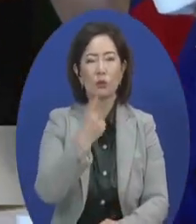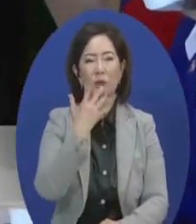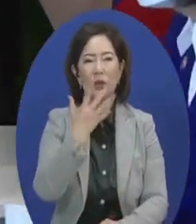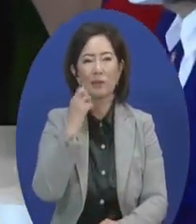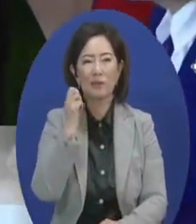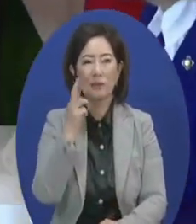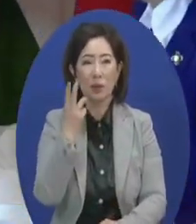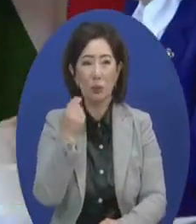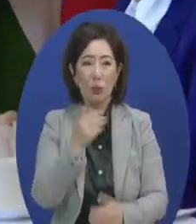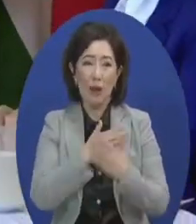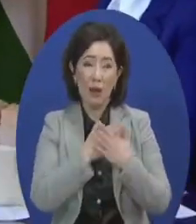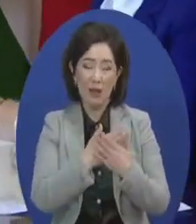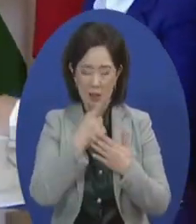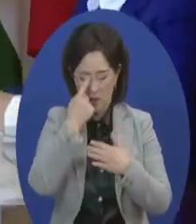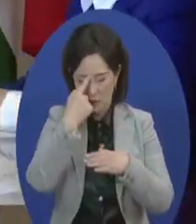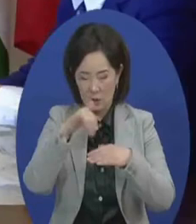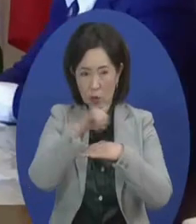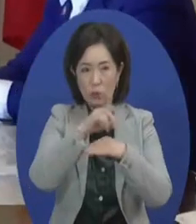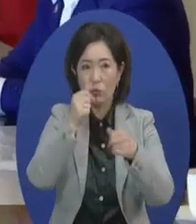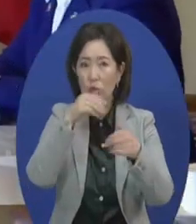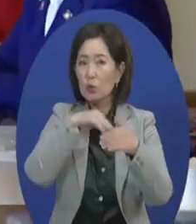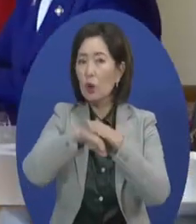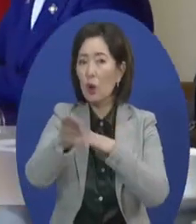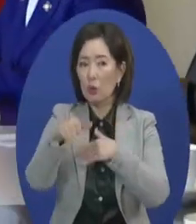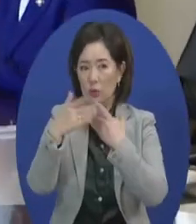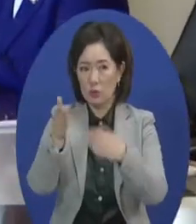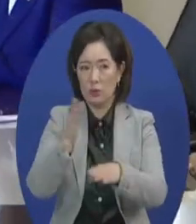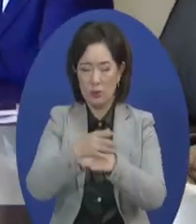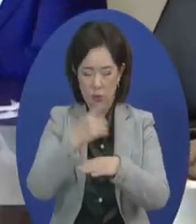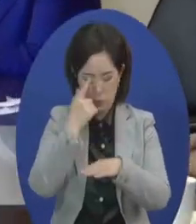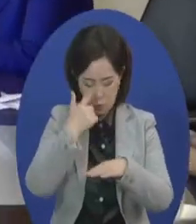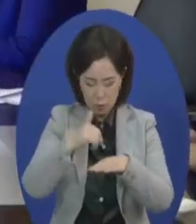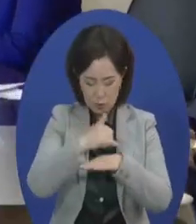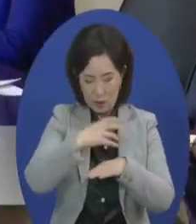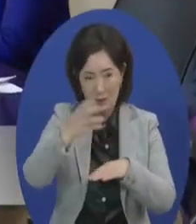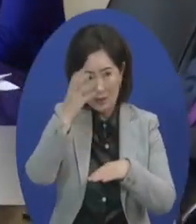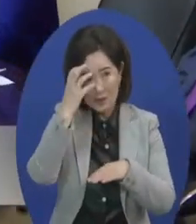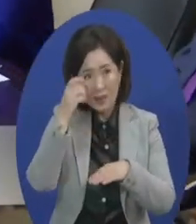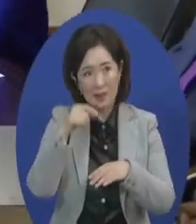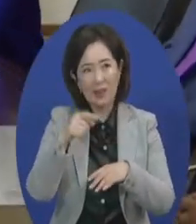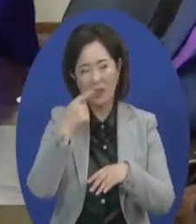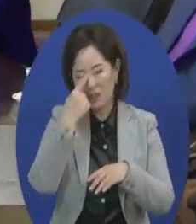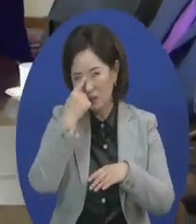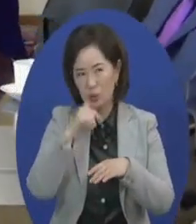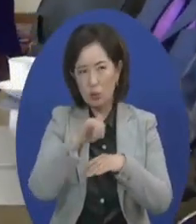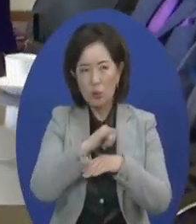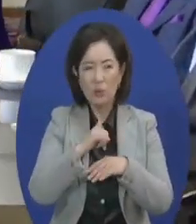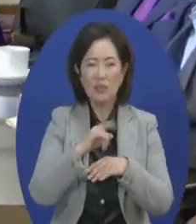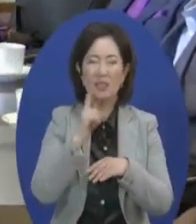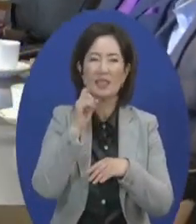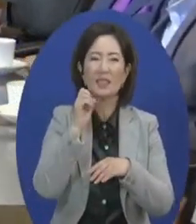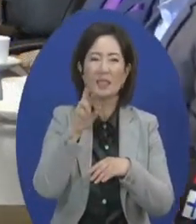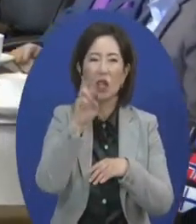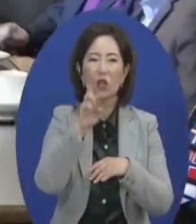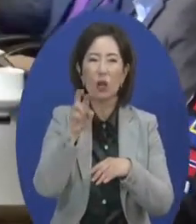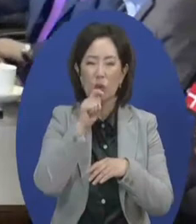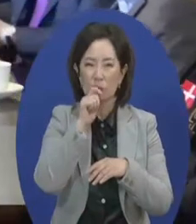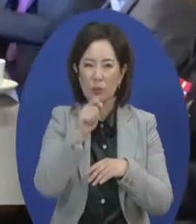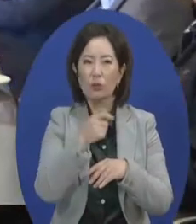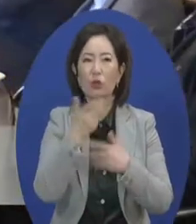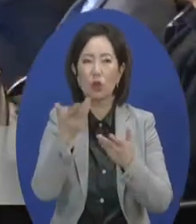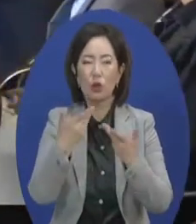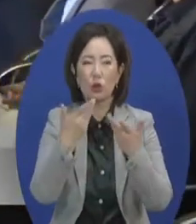155 сая төгрөгийн хандвы мөнгийг энэтхэг улс руу шилжүүлсэн байна. Мөн манай улсын засгийн газраас бүгд найрамдах энэтхэг улсад 1 сая долларын